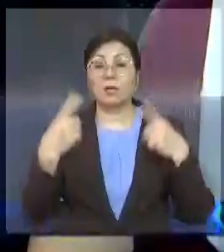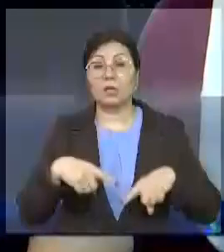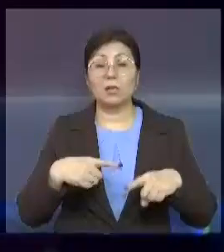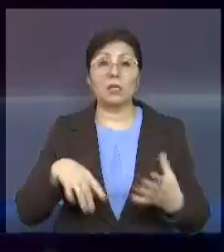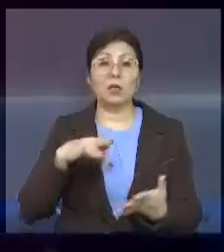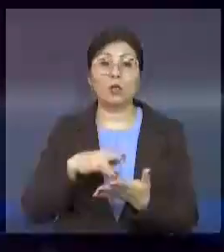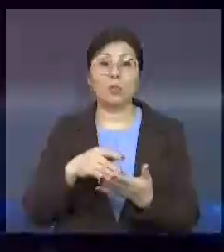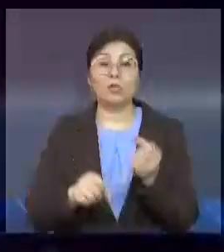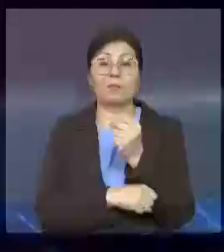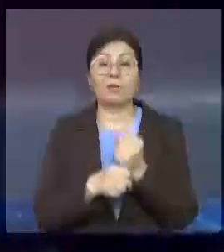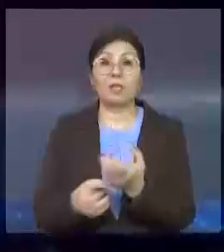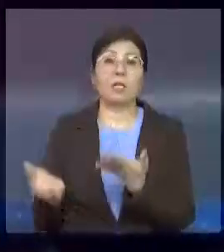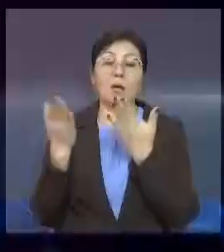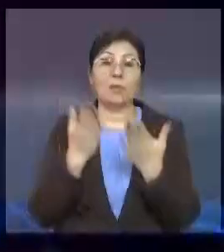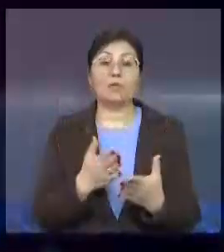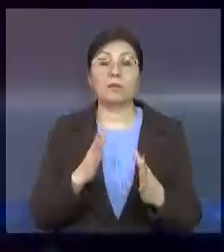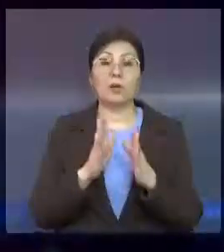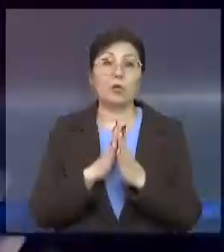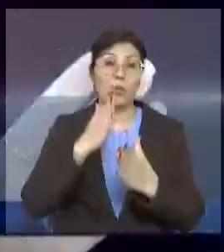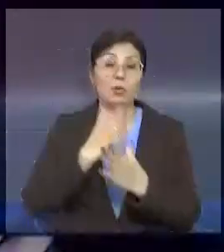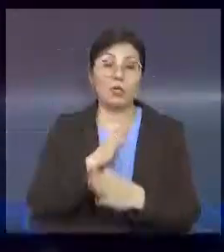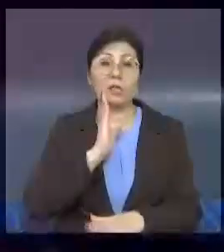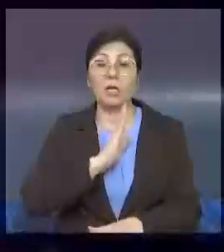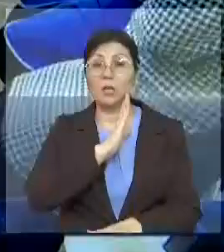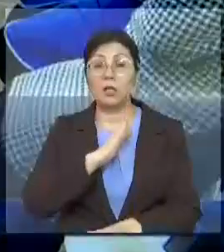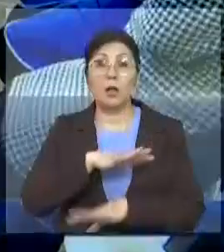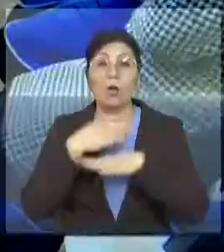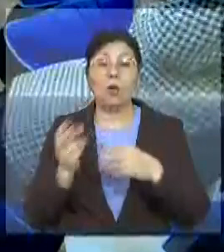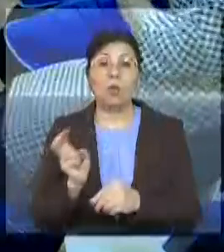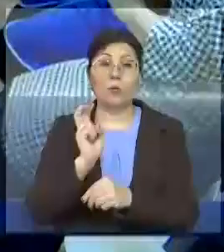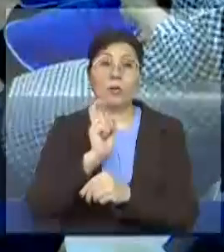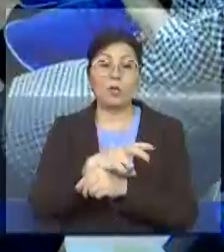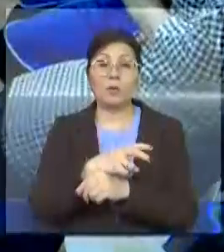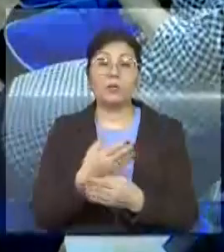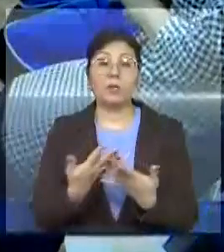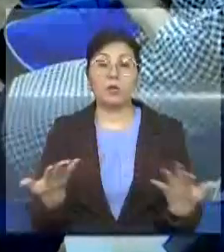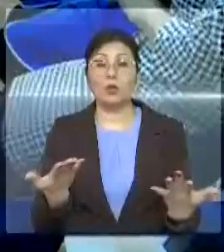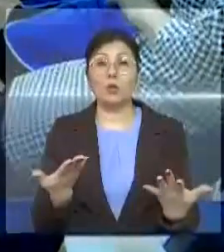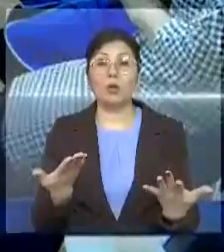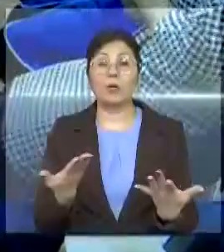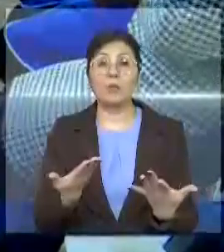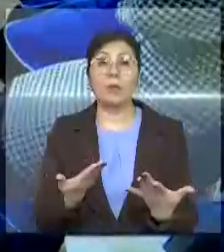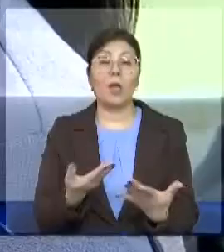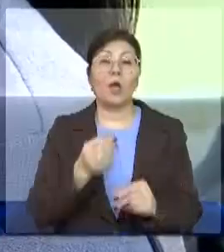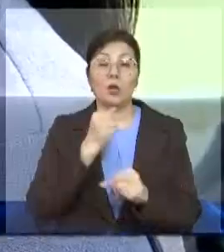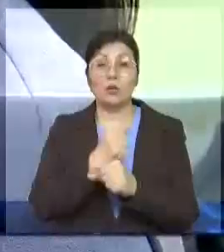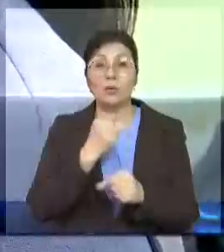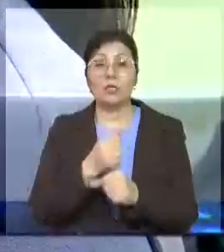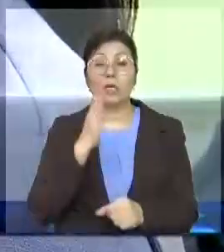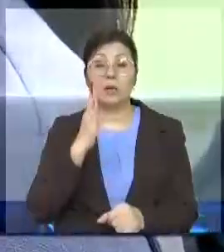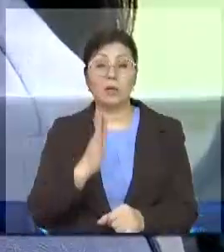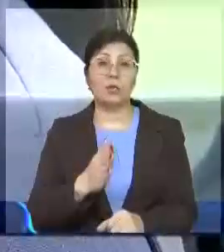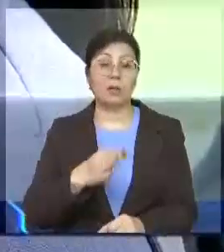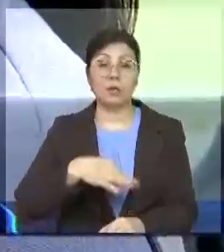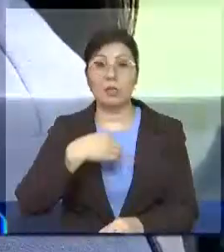маманы да келді. Бастауғалап пана іздейтін әйелдердің көп келетінін айтып, орталық тарапынан түрлі әлеуметтік психологиялық жұмыста жүргізілетінін